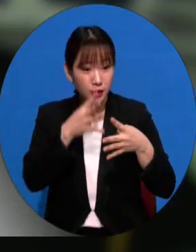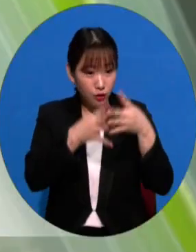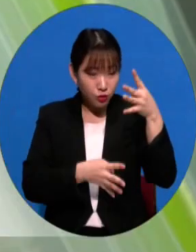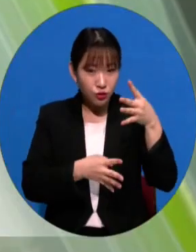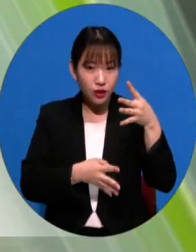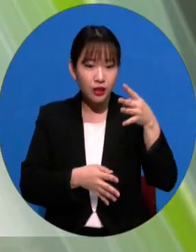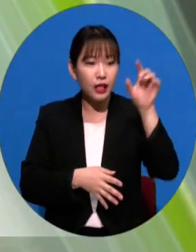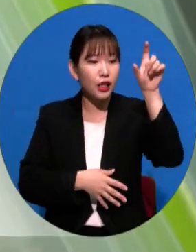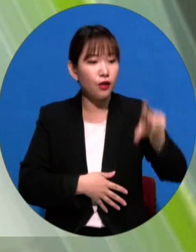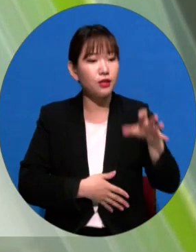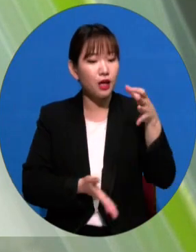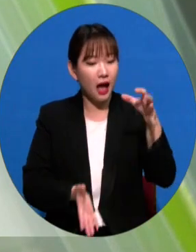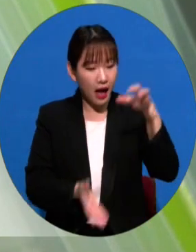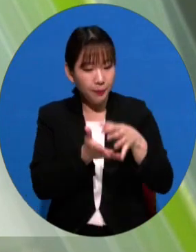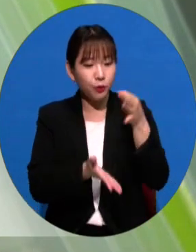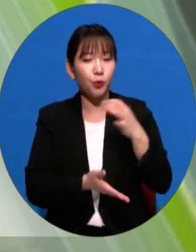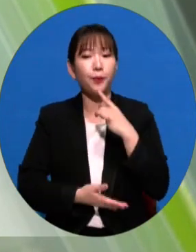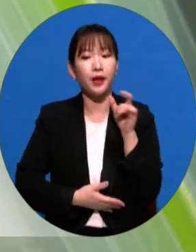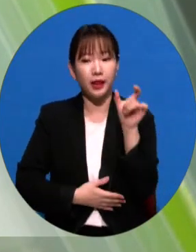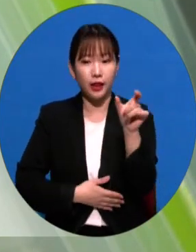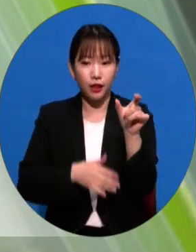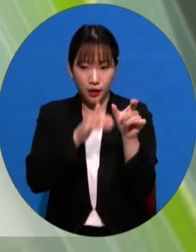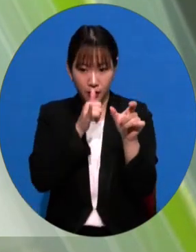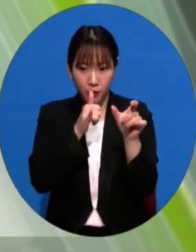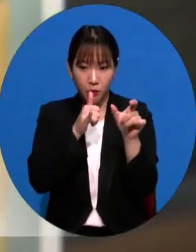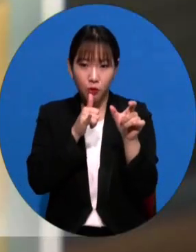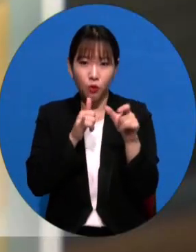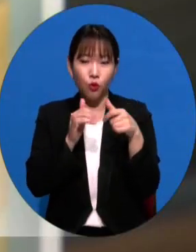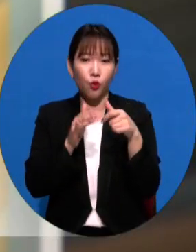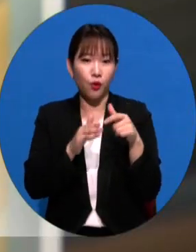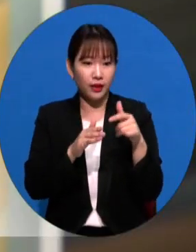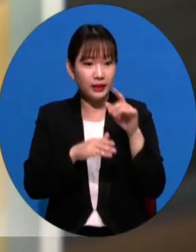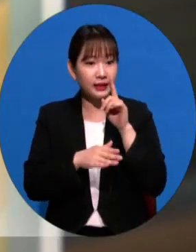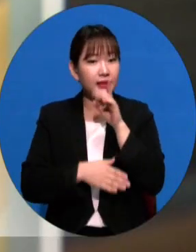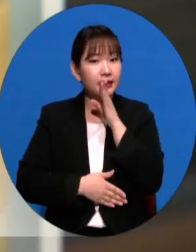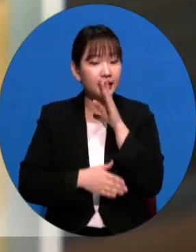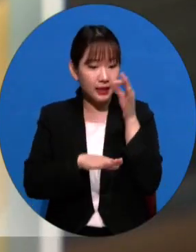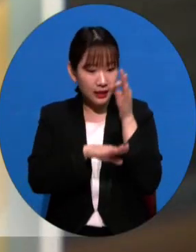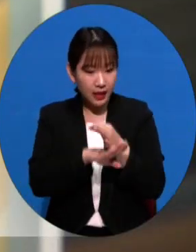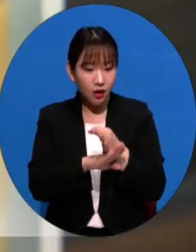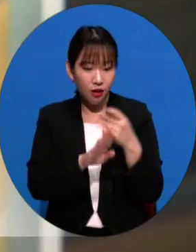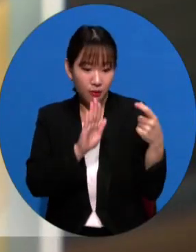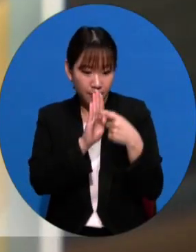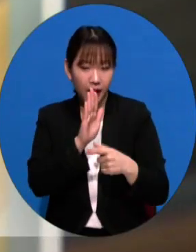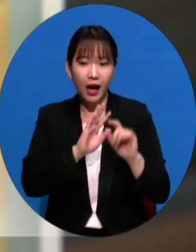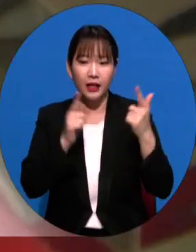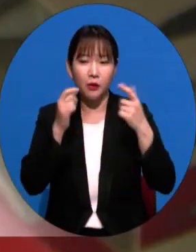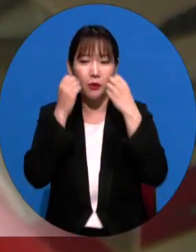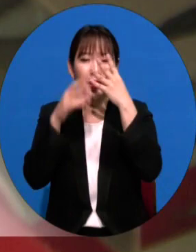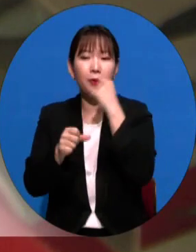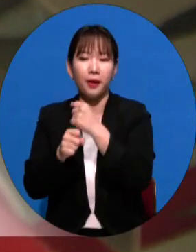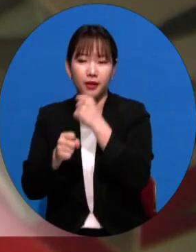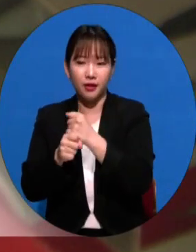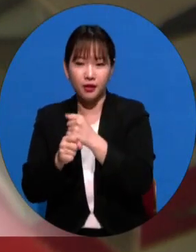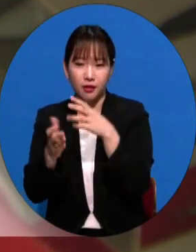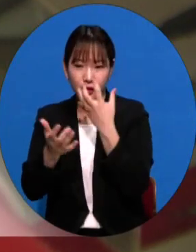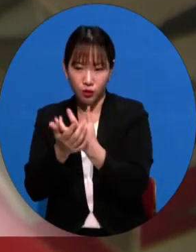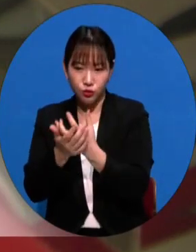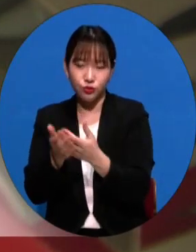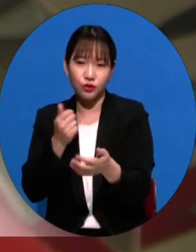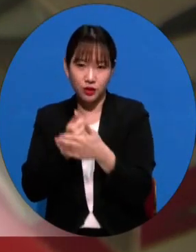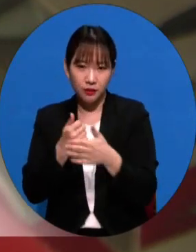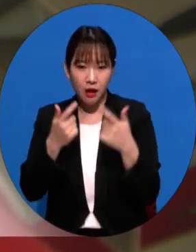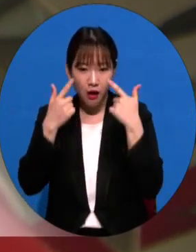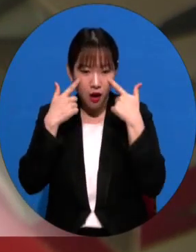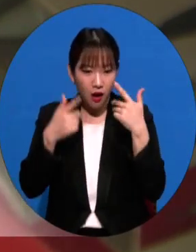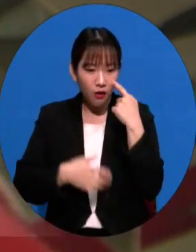있고 견적서도 G마켓 구매 물품을 기재하지 않고 새로 목록을 작성하는 형태이다 보니 제대로 된 확인이 이루어질